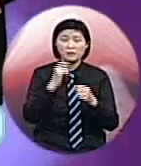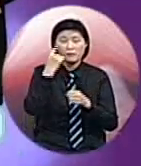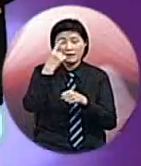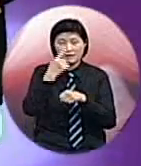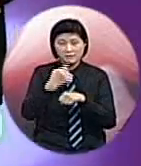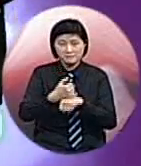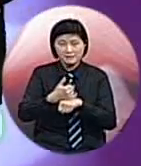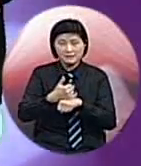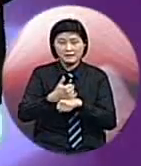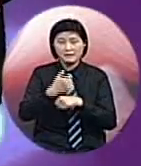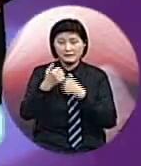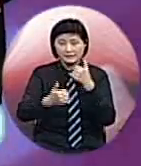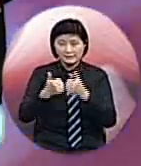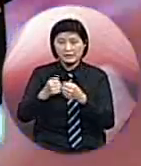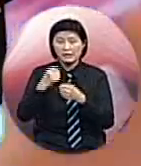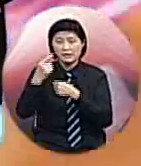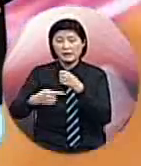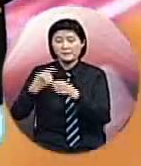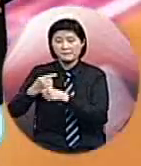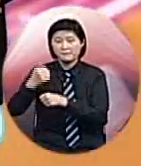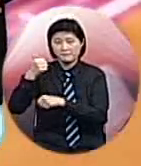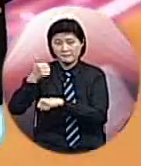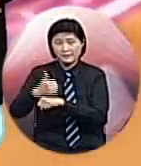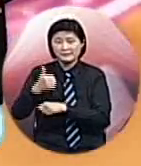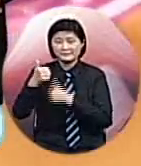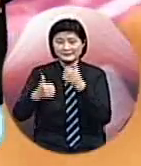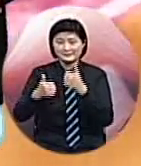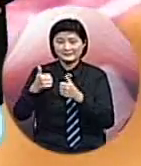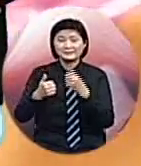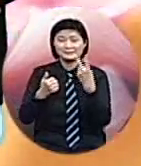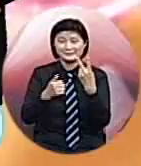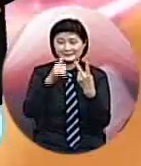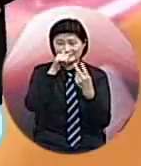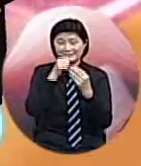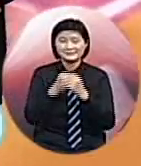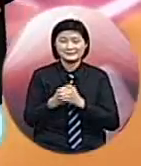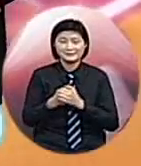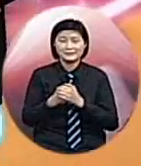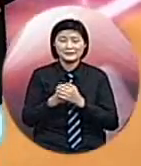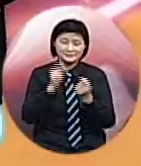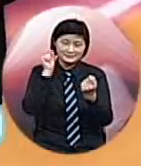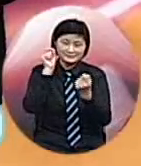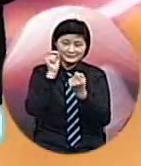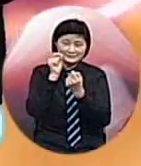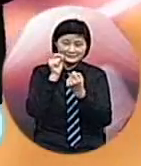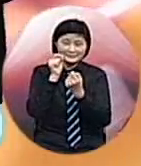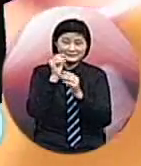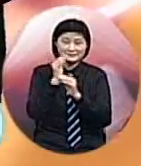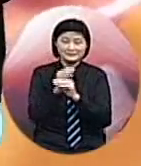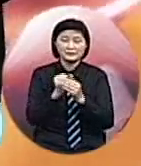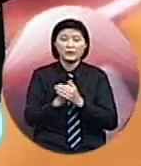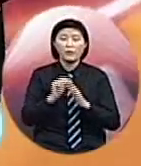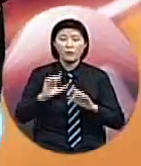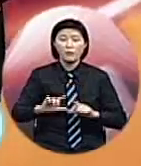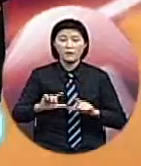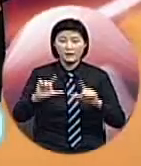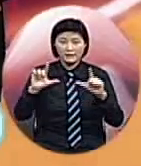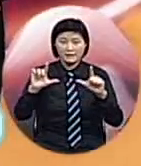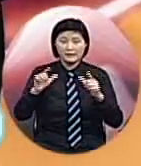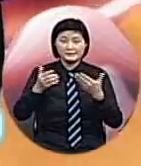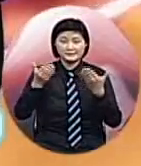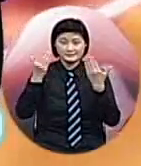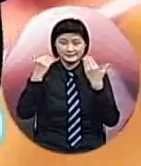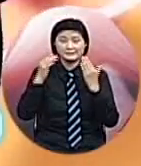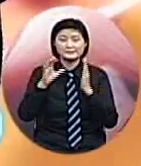월말. 31일날은 연말 결산인데 네. 며칠 안 남았는데 올해를 보내면서